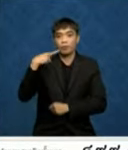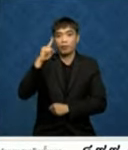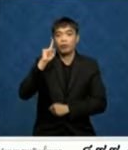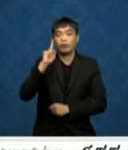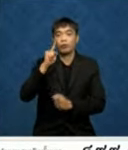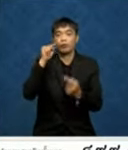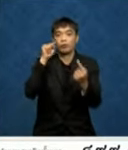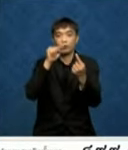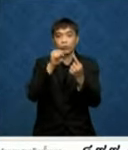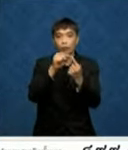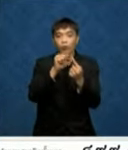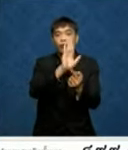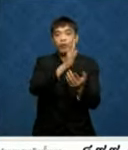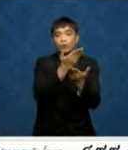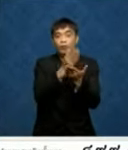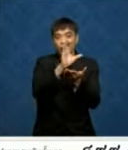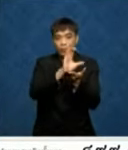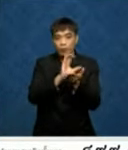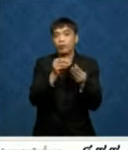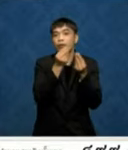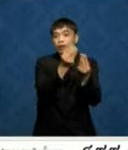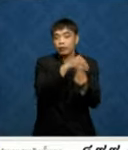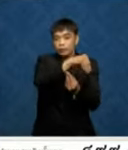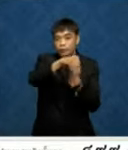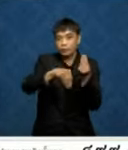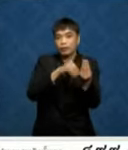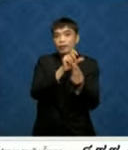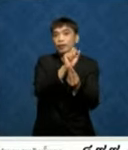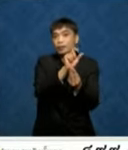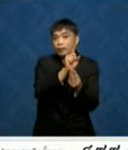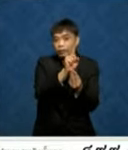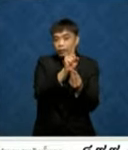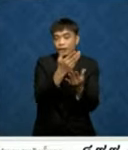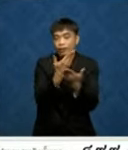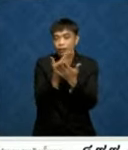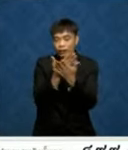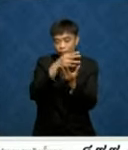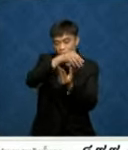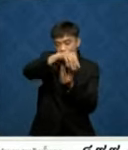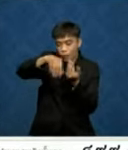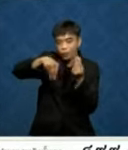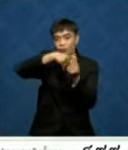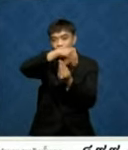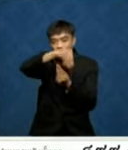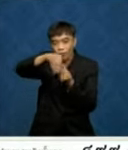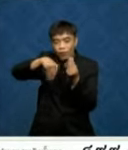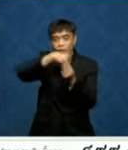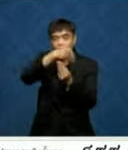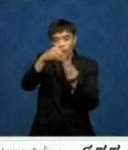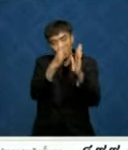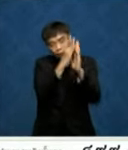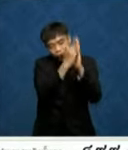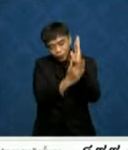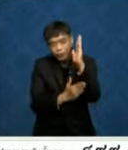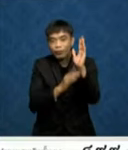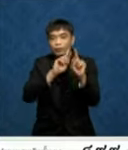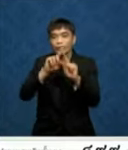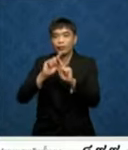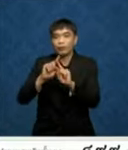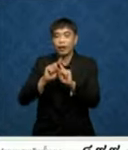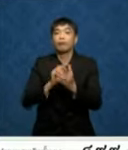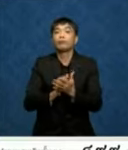าณเพื่อกระตุ้นเศรษฐกิจด้วยการส่งเสริมให้มีเม็ดเงินหมุนเวียนในพื้นที่ต่างๆและช่วยบรร